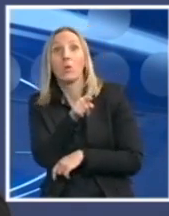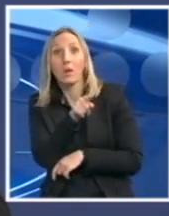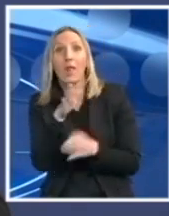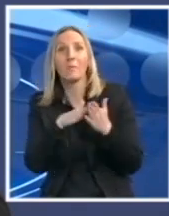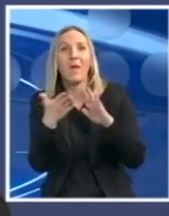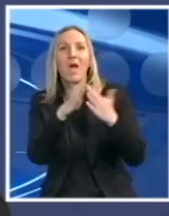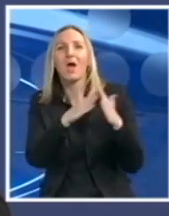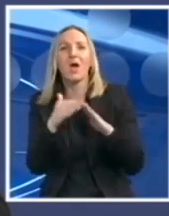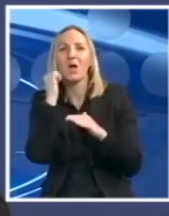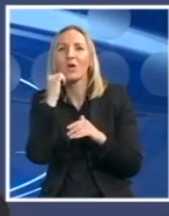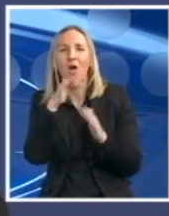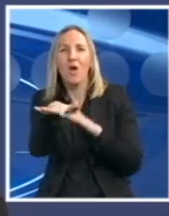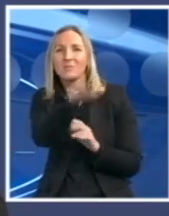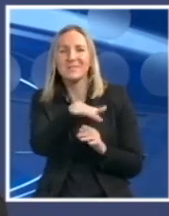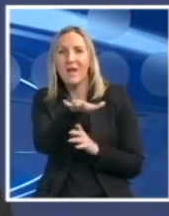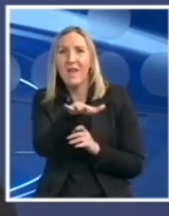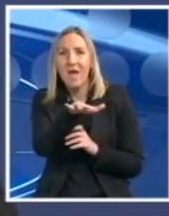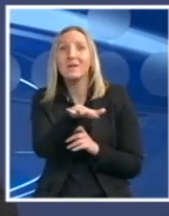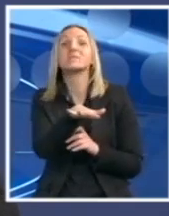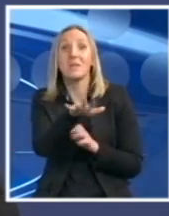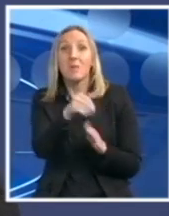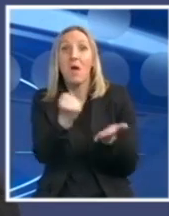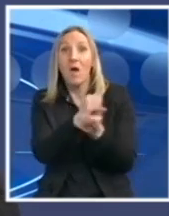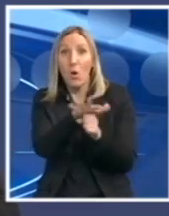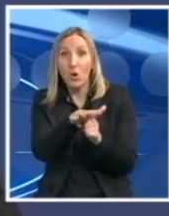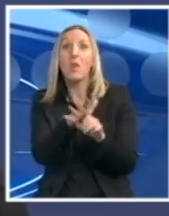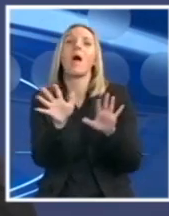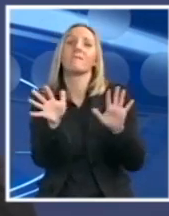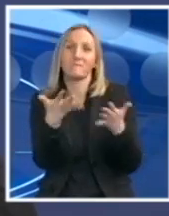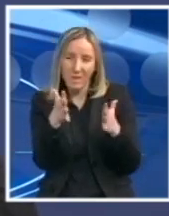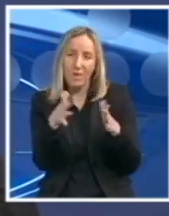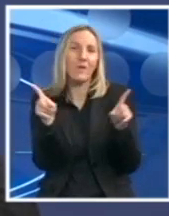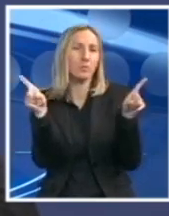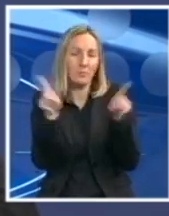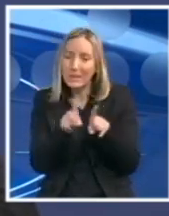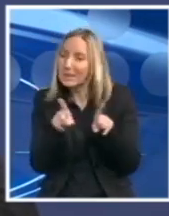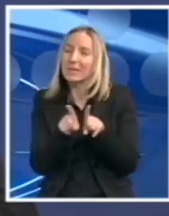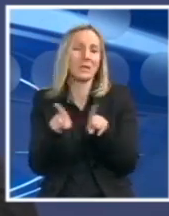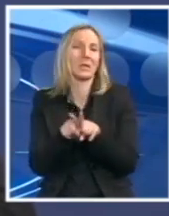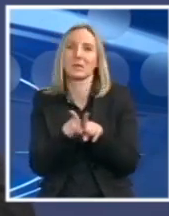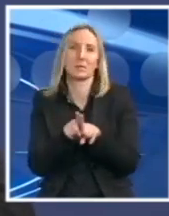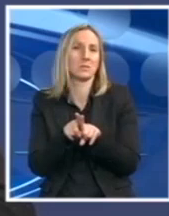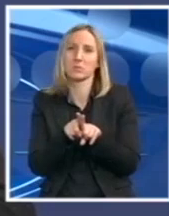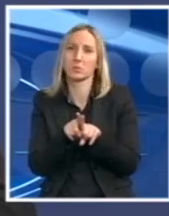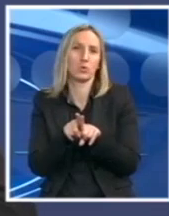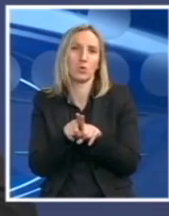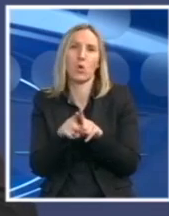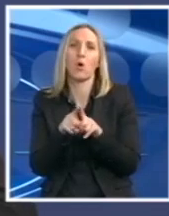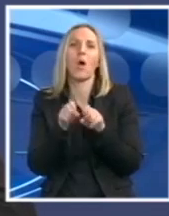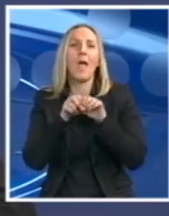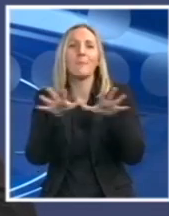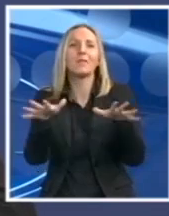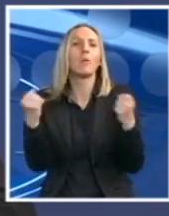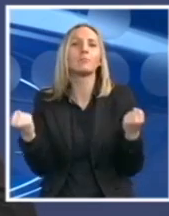romskih naselja određeni koji su pozitivni, onda bi se sprovodilo isto takva aktivnost